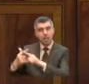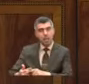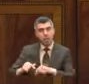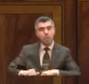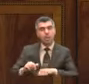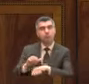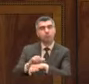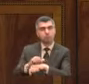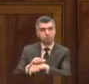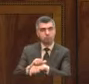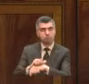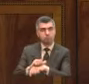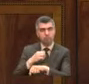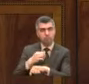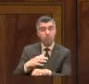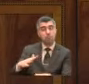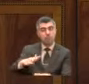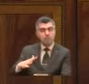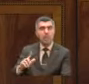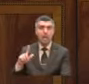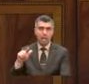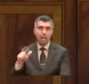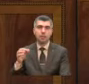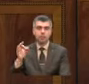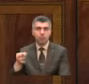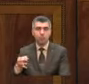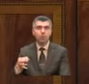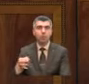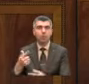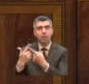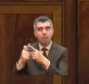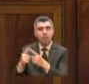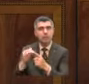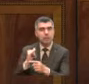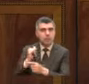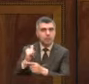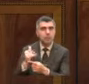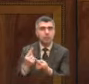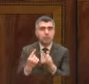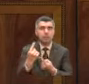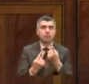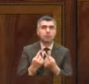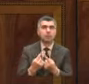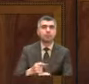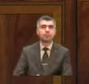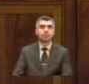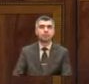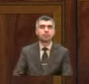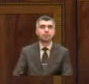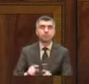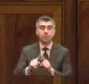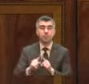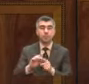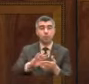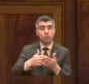واحد، يمكن الاخرى عند المدن، ومن خلال يعني التدافع والترافع اللي كيقوموا بها المدن. اليوم راه نقول لكم راه واحد النضال كيقوموا به